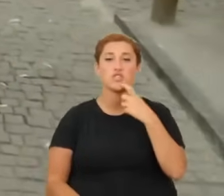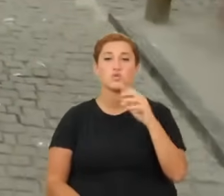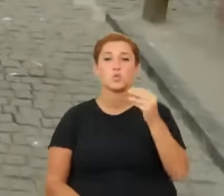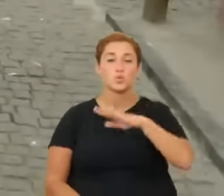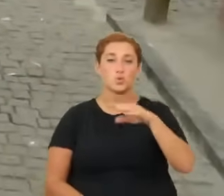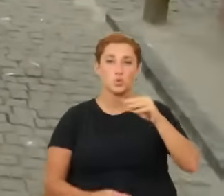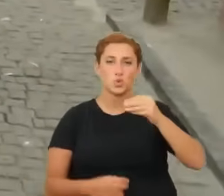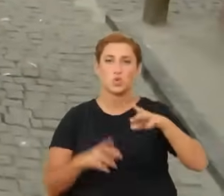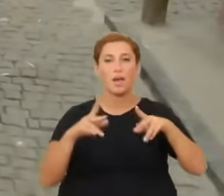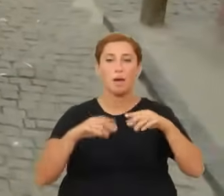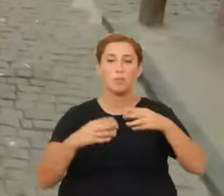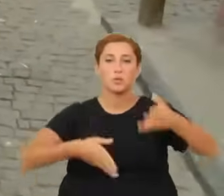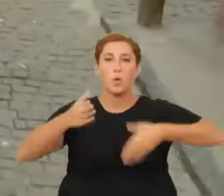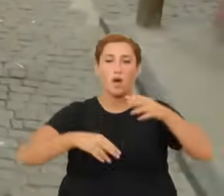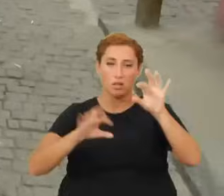külah topluyoruz ya.